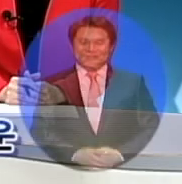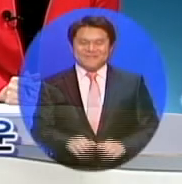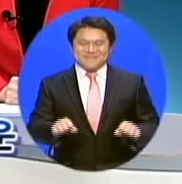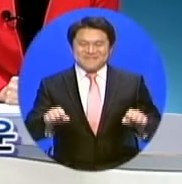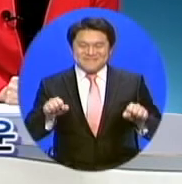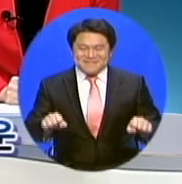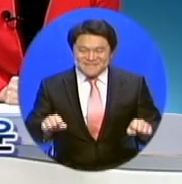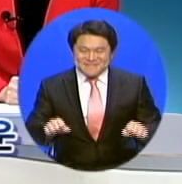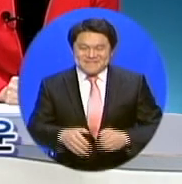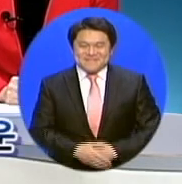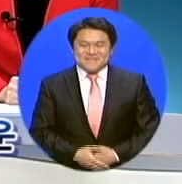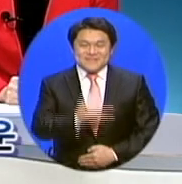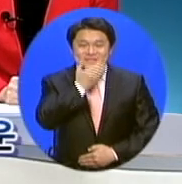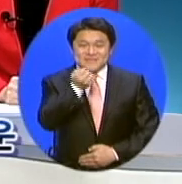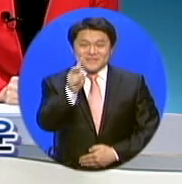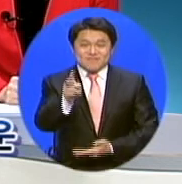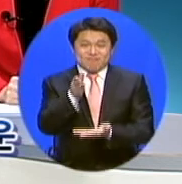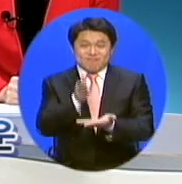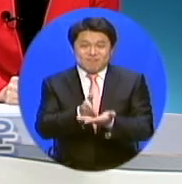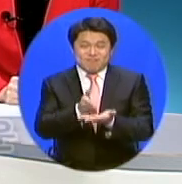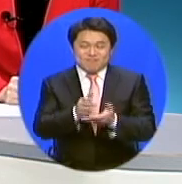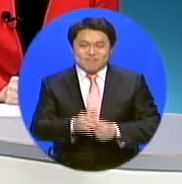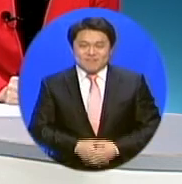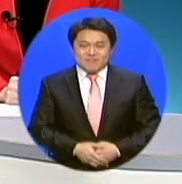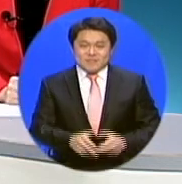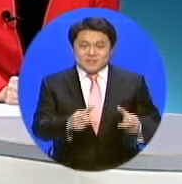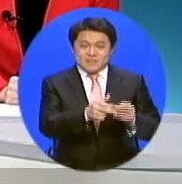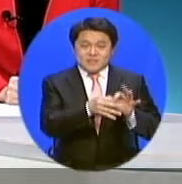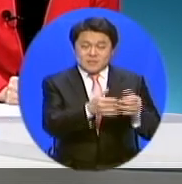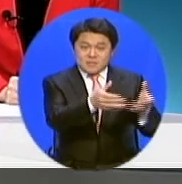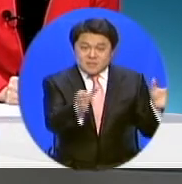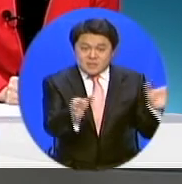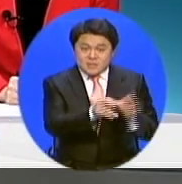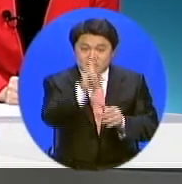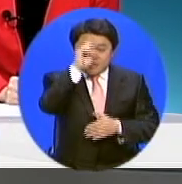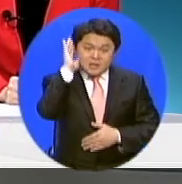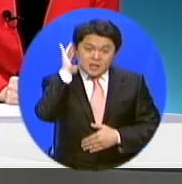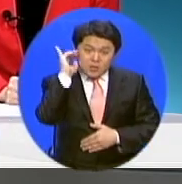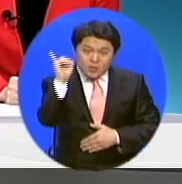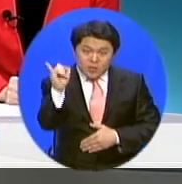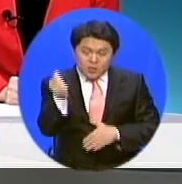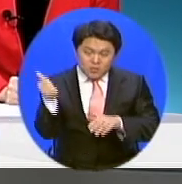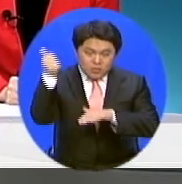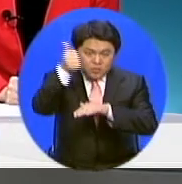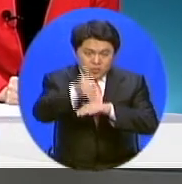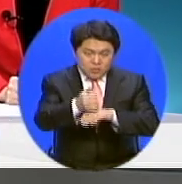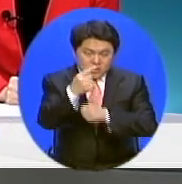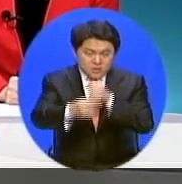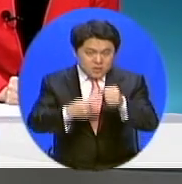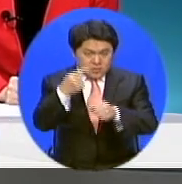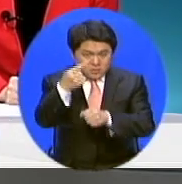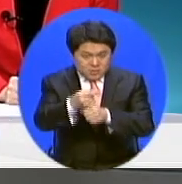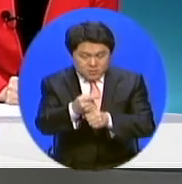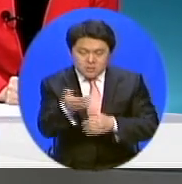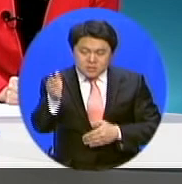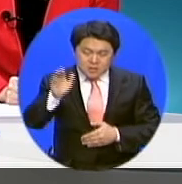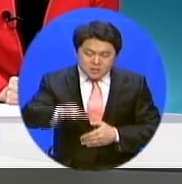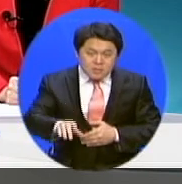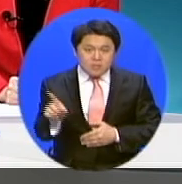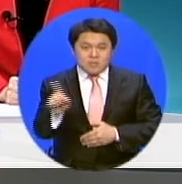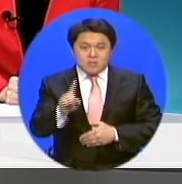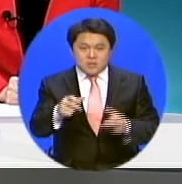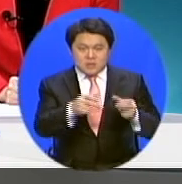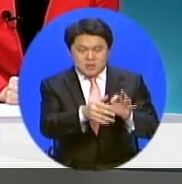시청자 여러분 안녕하십니까? 복지TV 뉴스입니다. 장애계 단체가 박근혜 대통령이 취임한 지 1주년이 됐지만